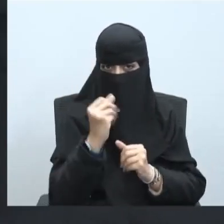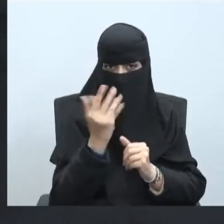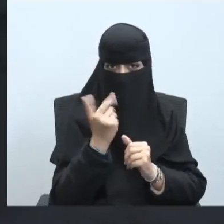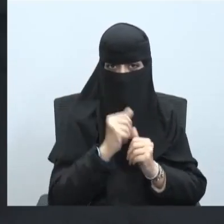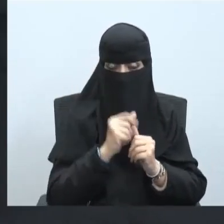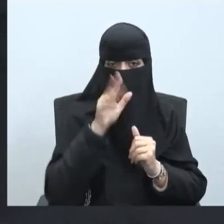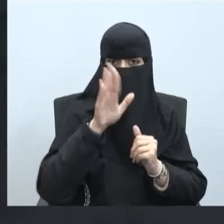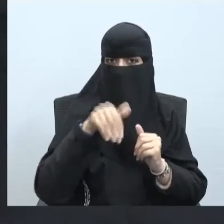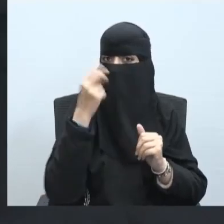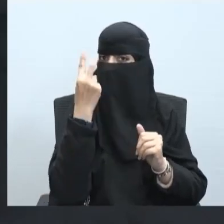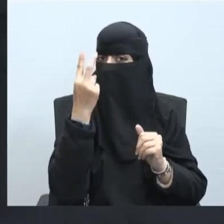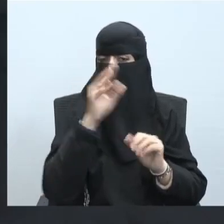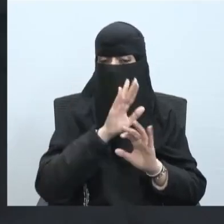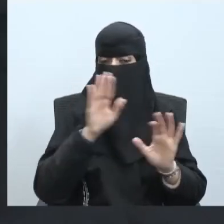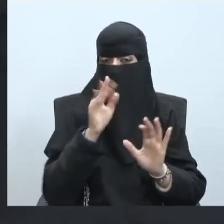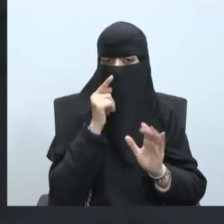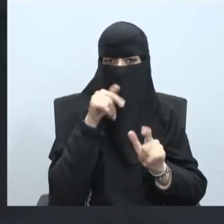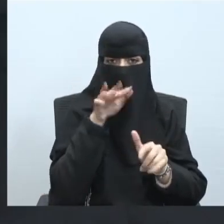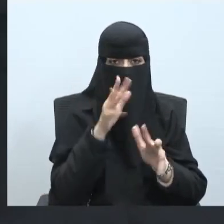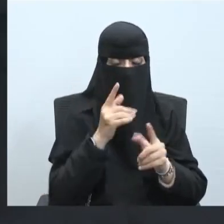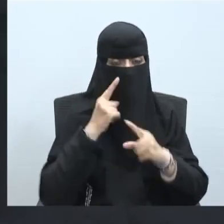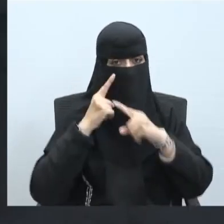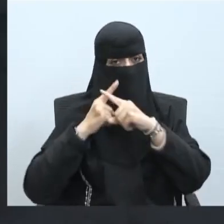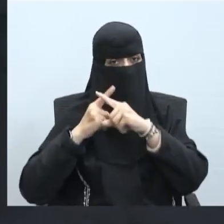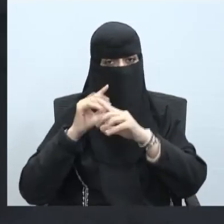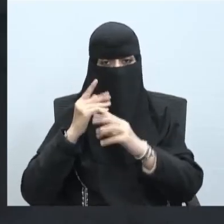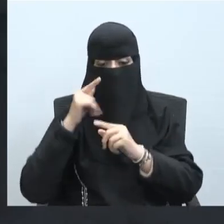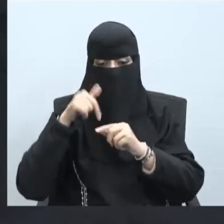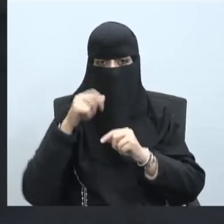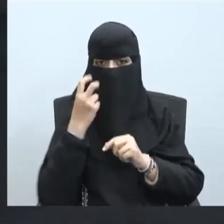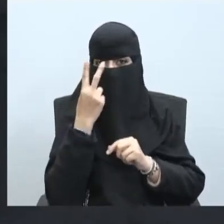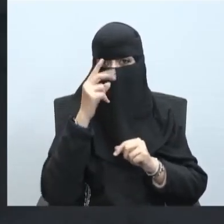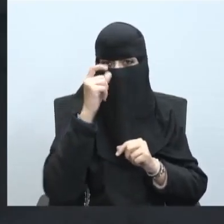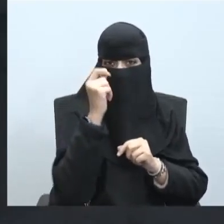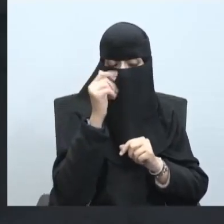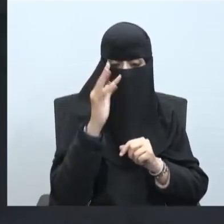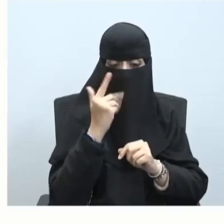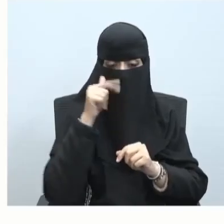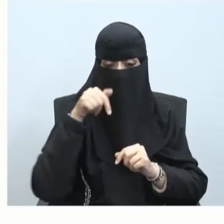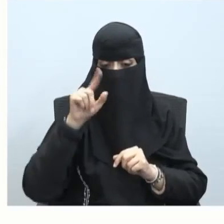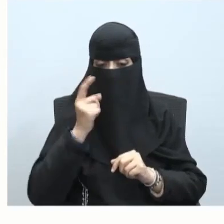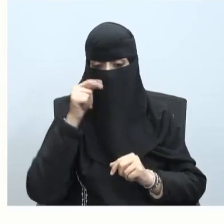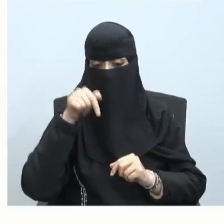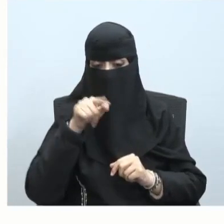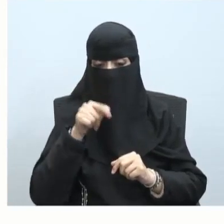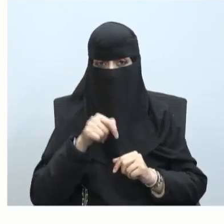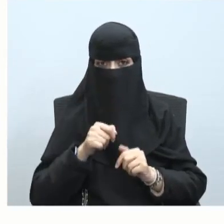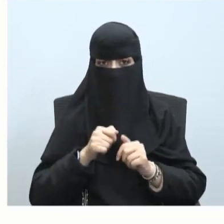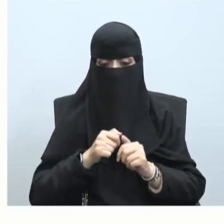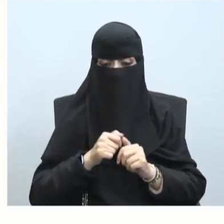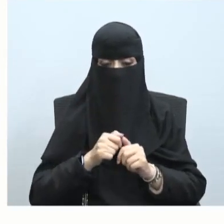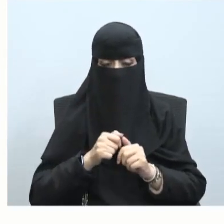مبدعين لدينا هنا عملتين نقديه من فئه ريالين الاولى نجدها هنا